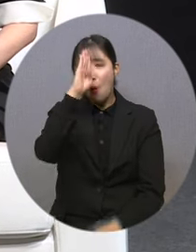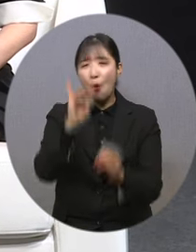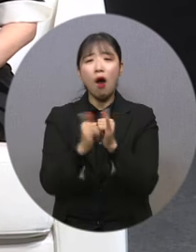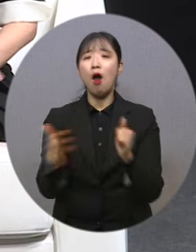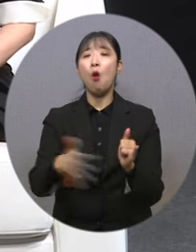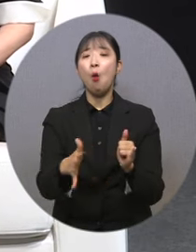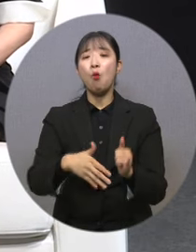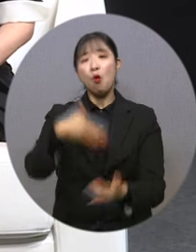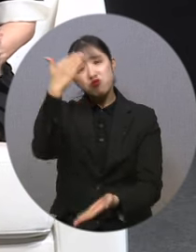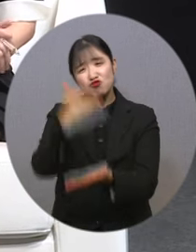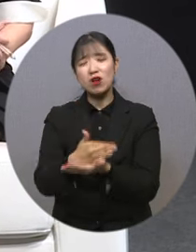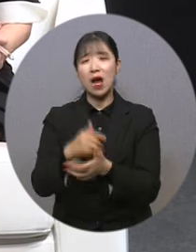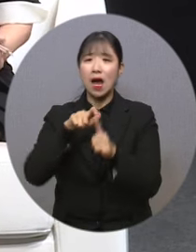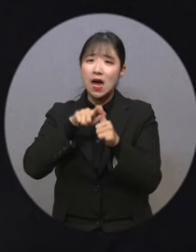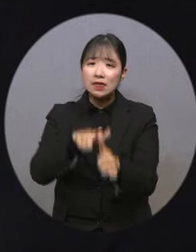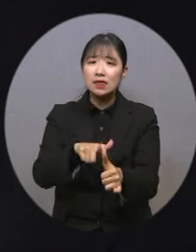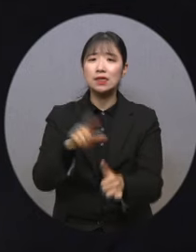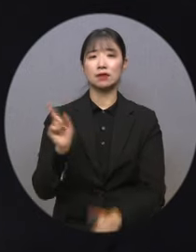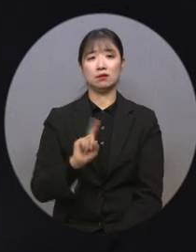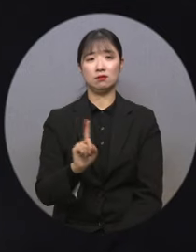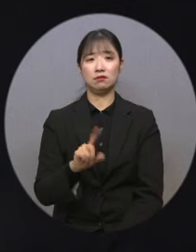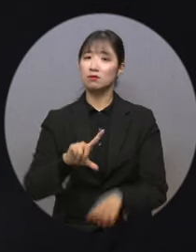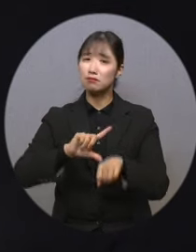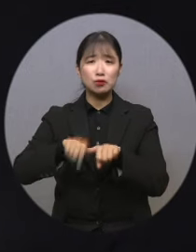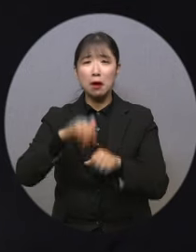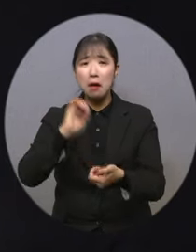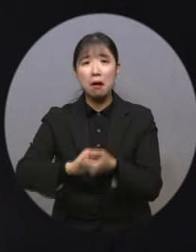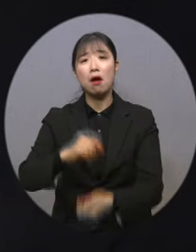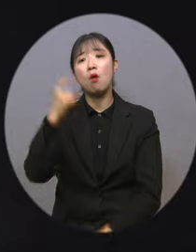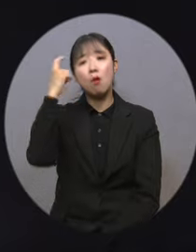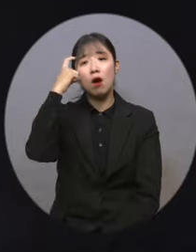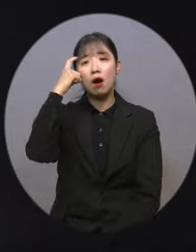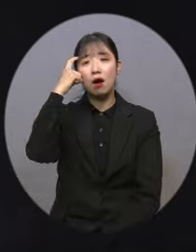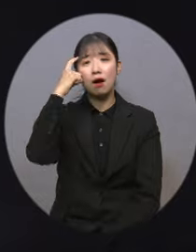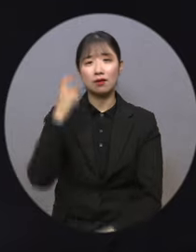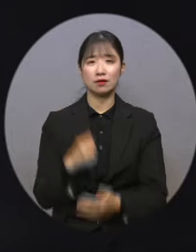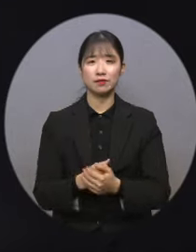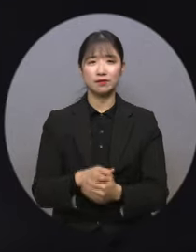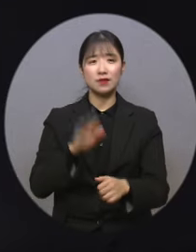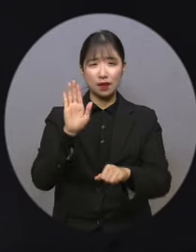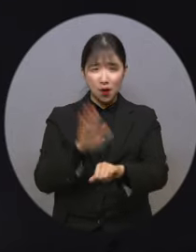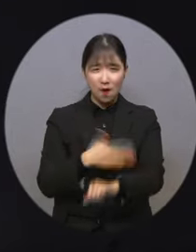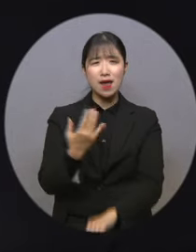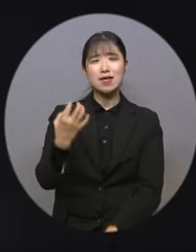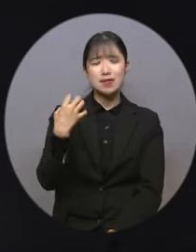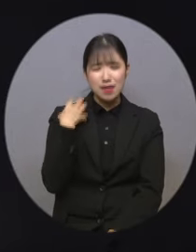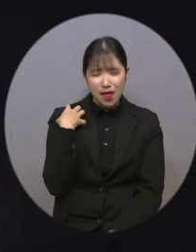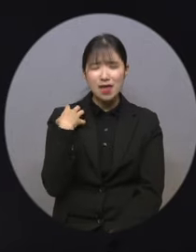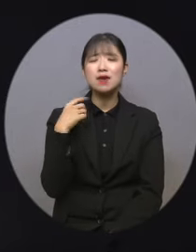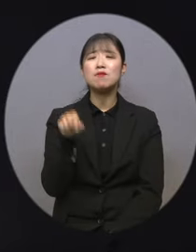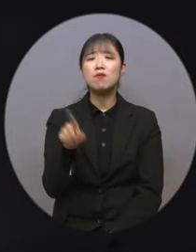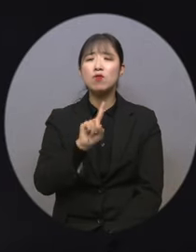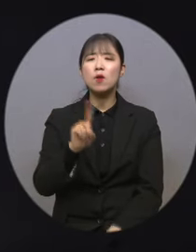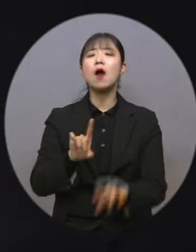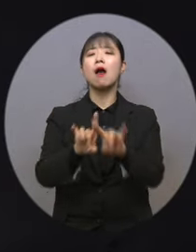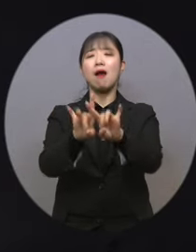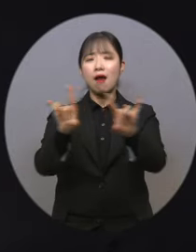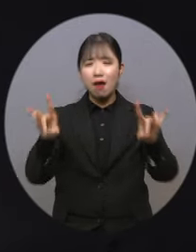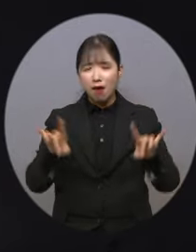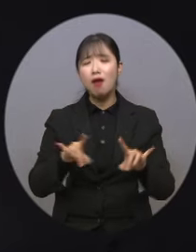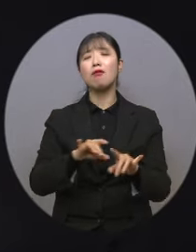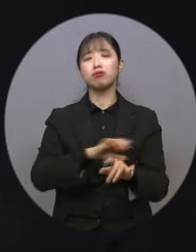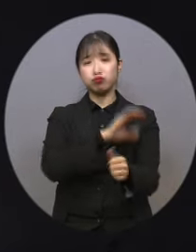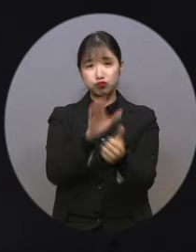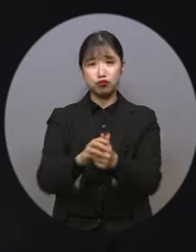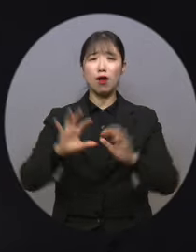오늘 다 다르고 겁니까 왜 시간을 제안 합니까 이 과실 책임의 원칙 은 개인 행이 있는 거예요 이